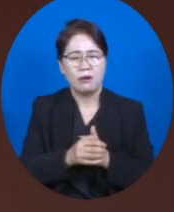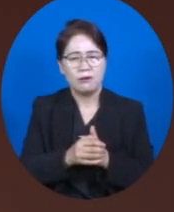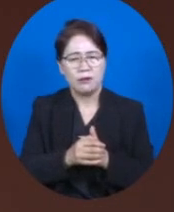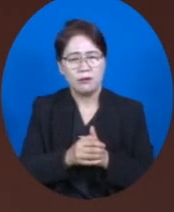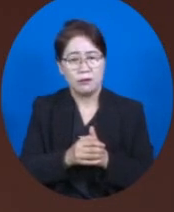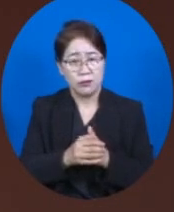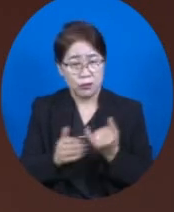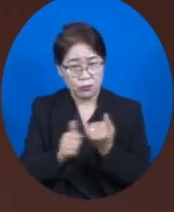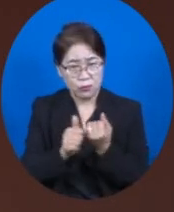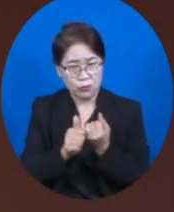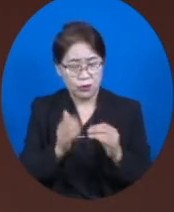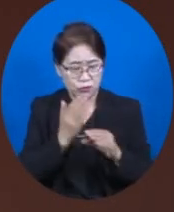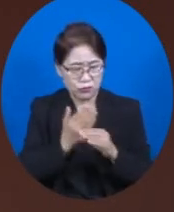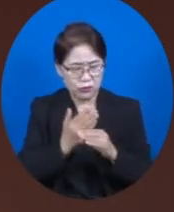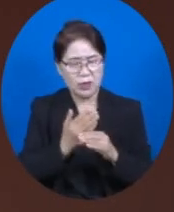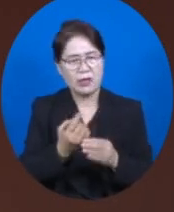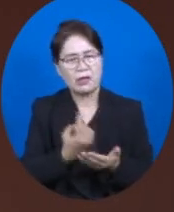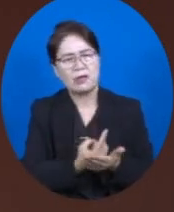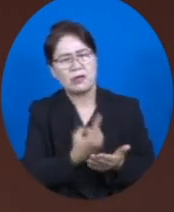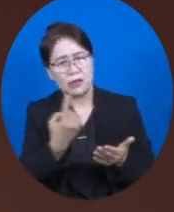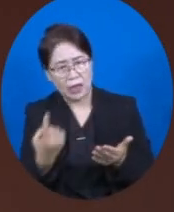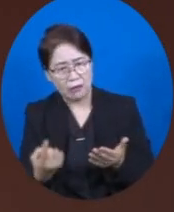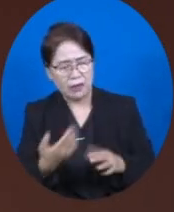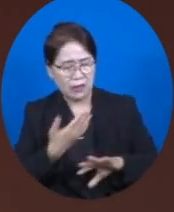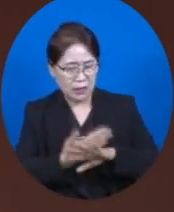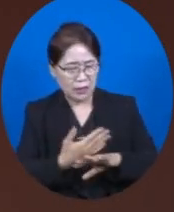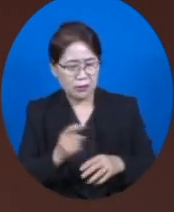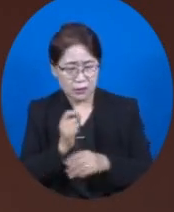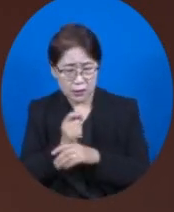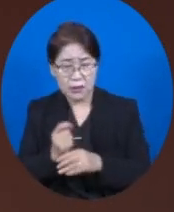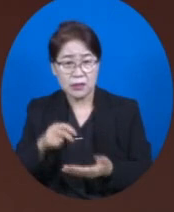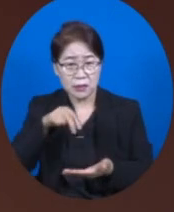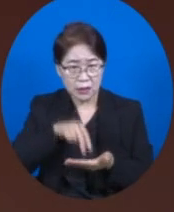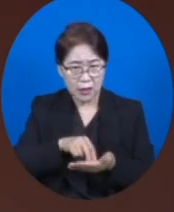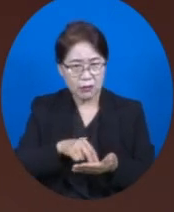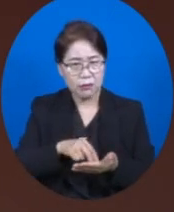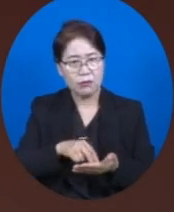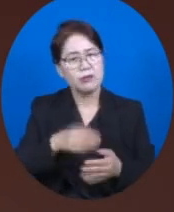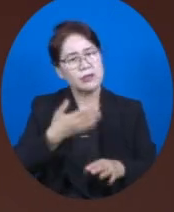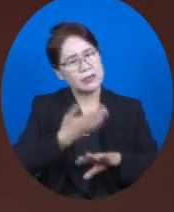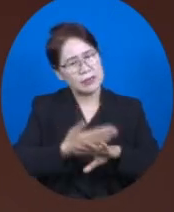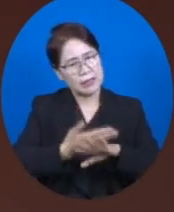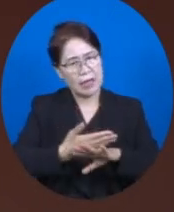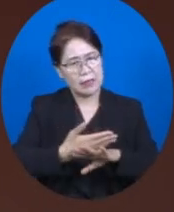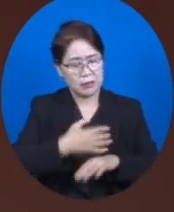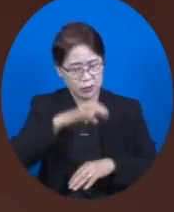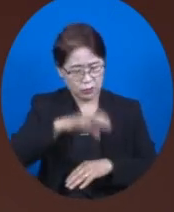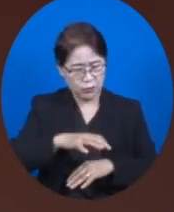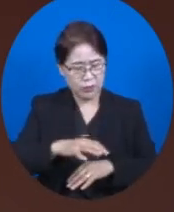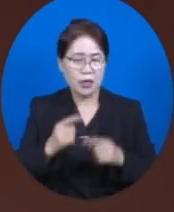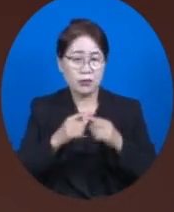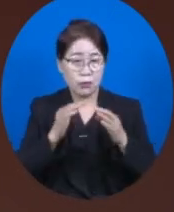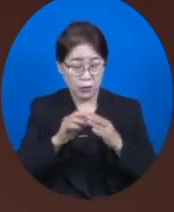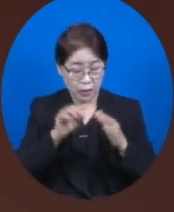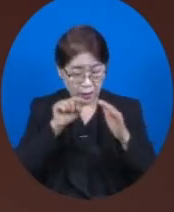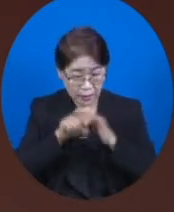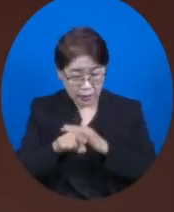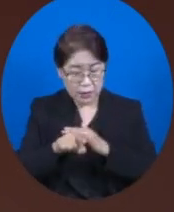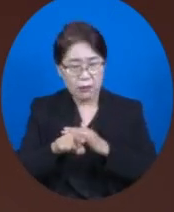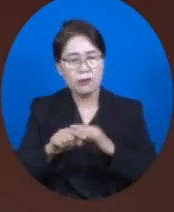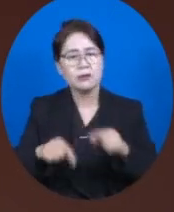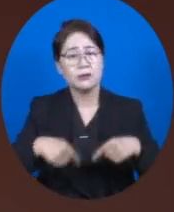없어서 저희 부부는 중간에 뛰쳐나왔어요 그리고 택시를 타고 트리니티 브롬프톤이라고 하는 교회를 찾아가서